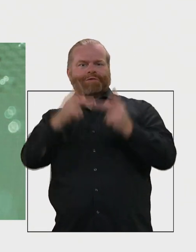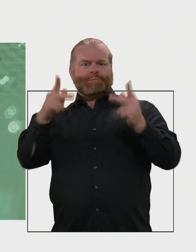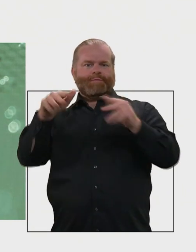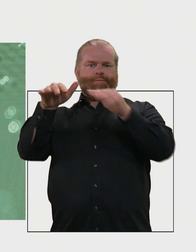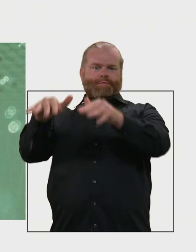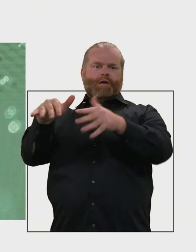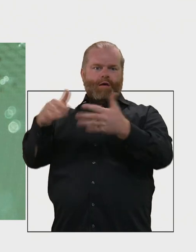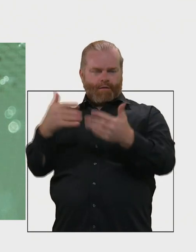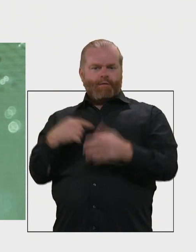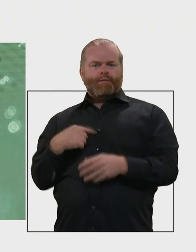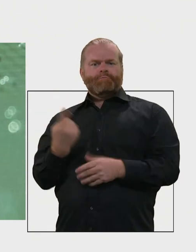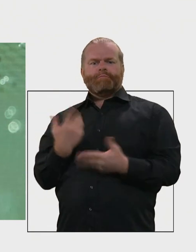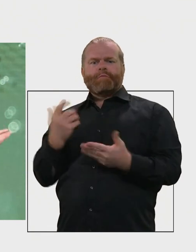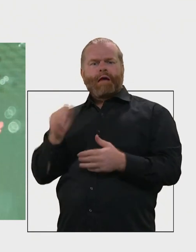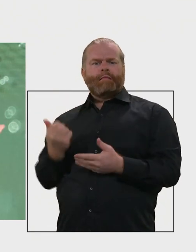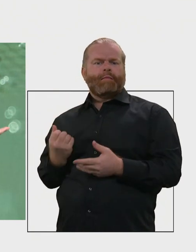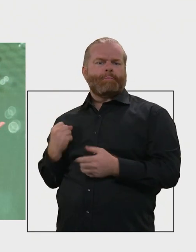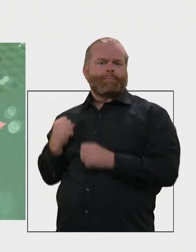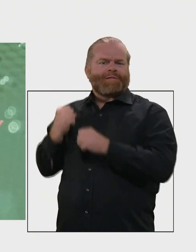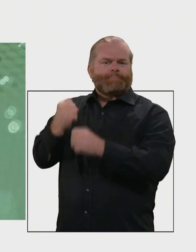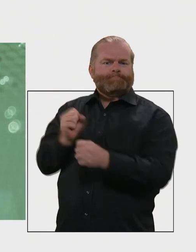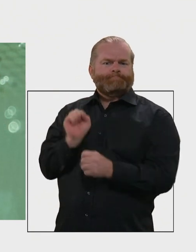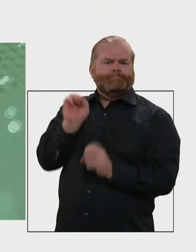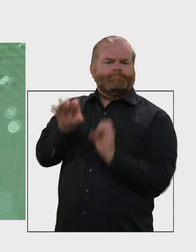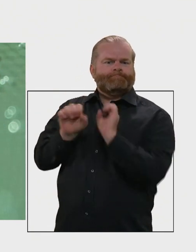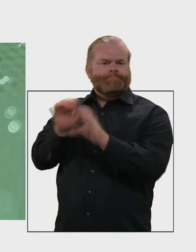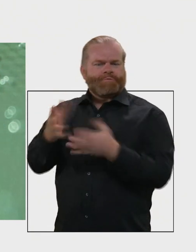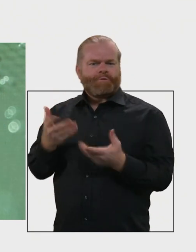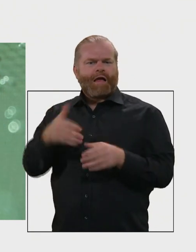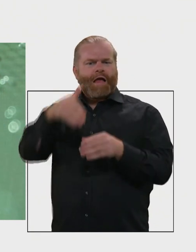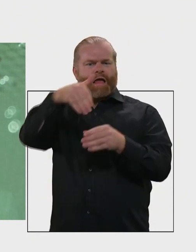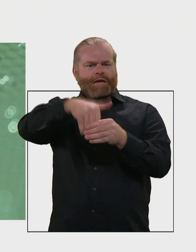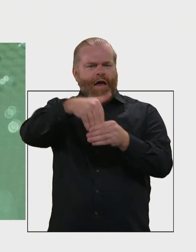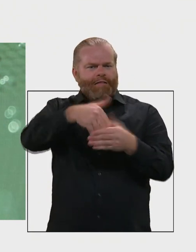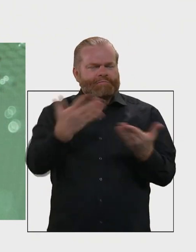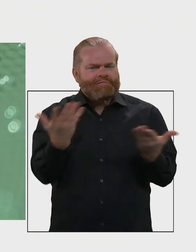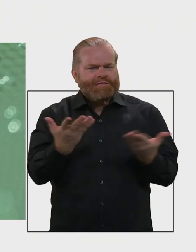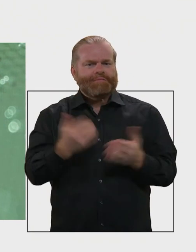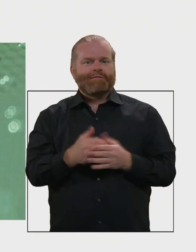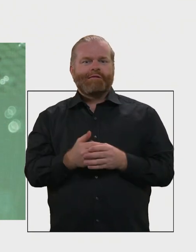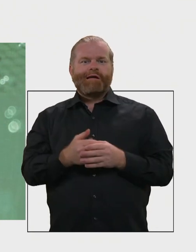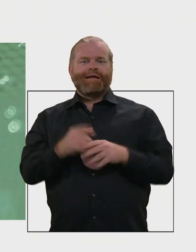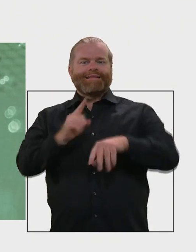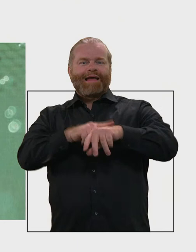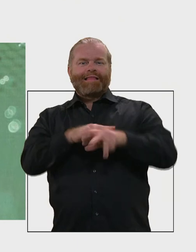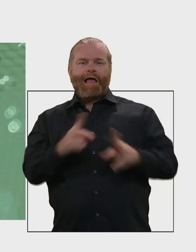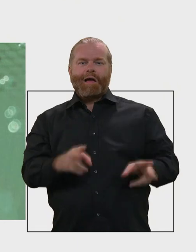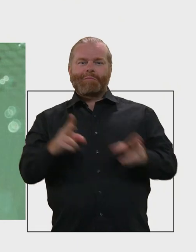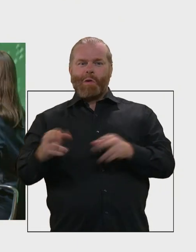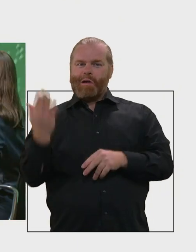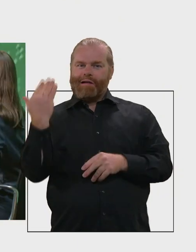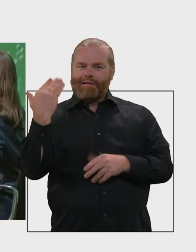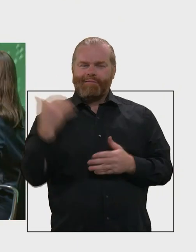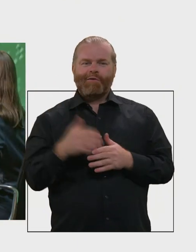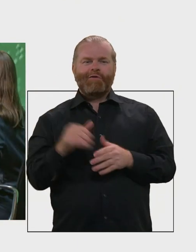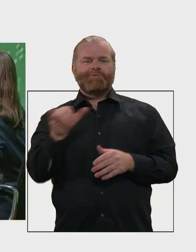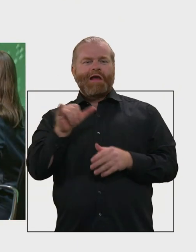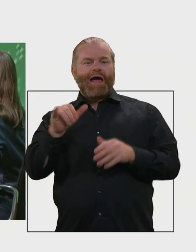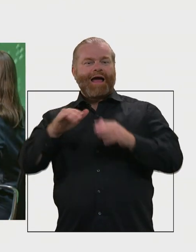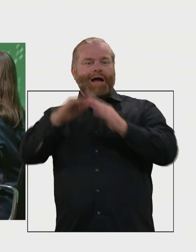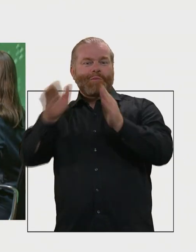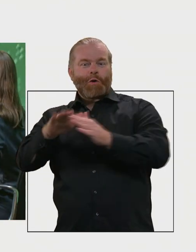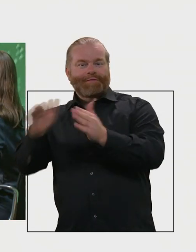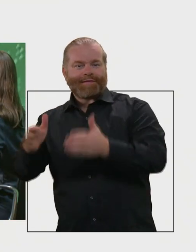schon erste Entwürfe in Form von solchen Schwelldrucken, das sind also diese taktilen Drucke. Ja, okay. Was könnte man eventuell